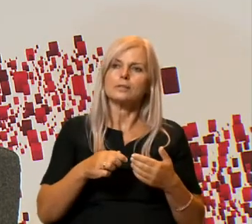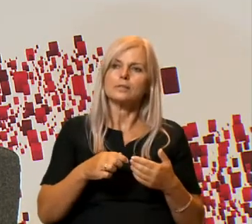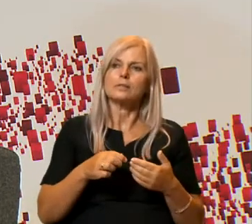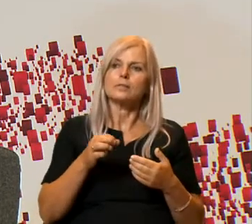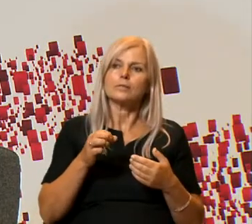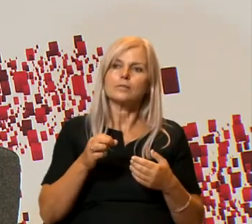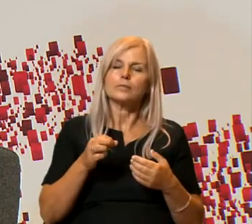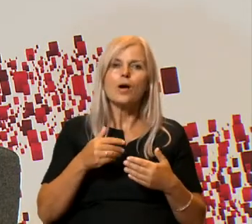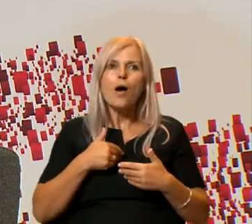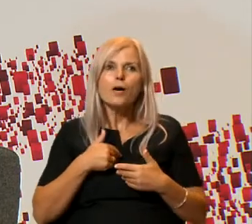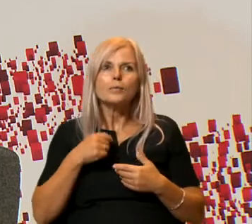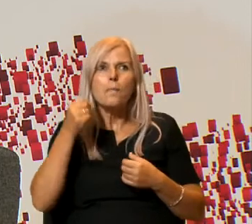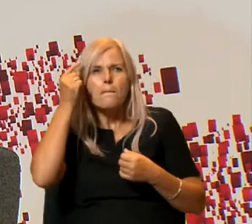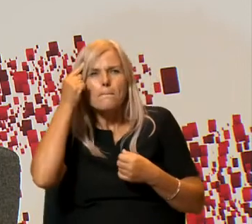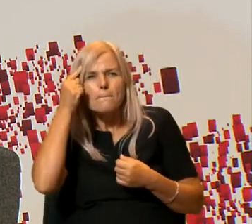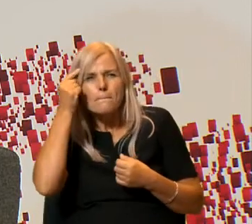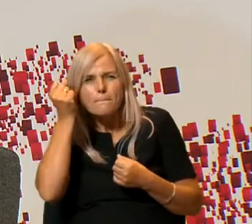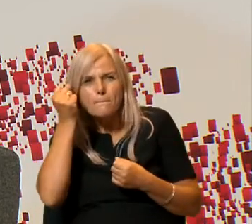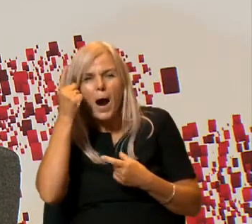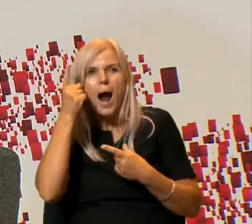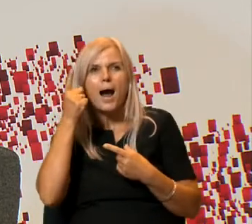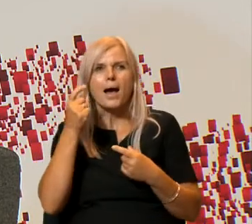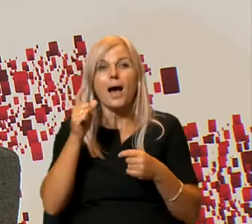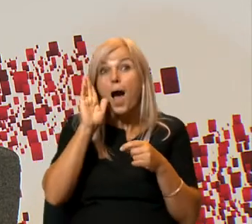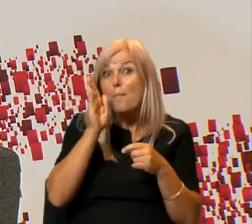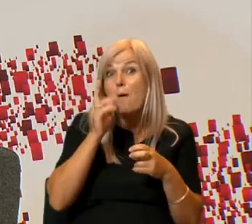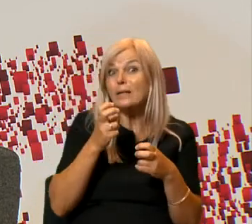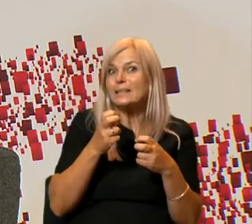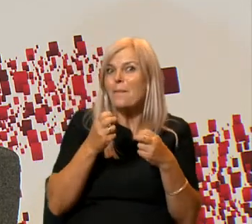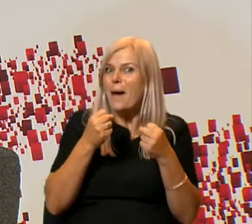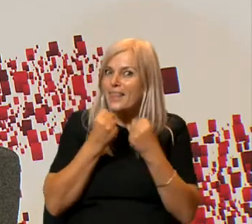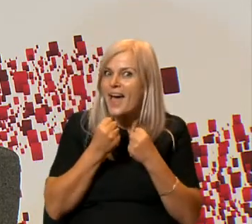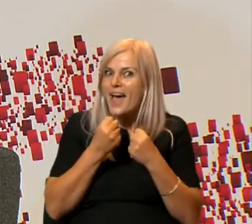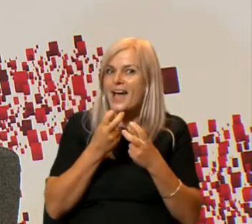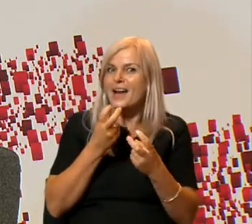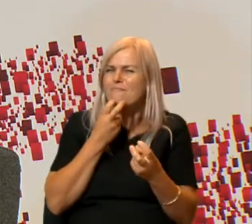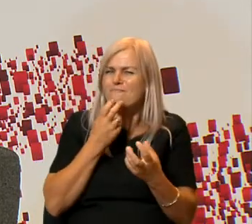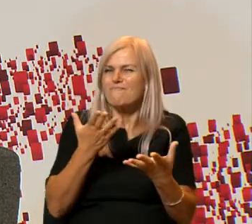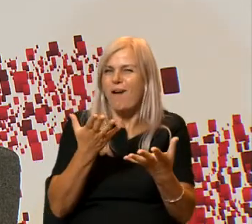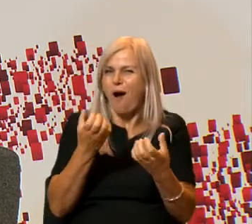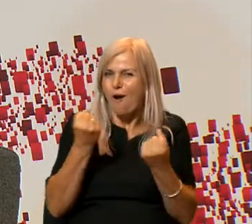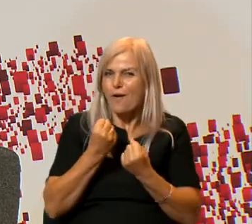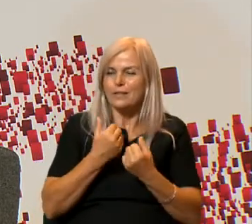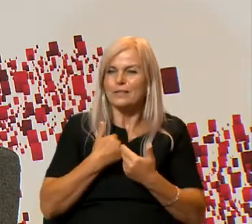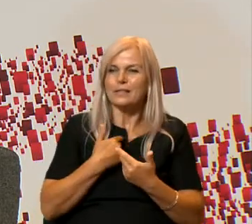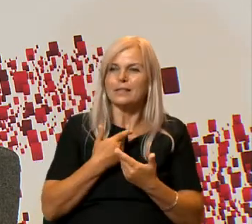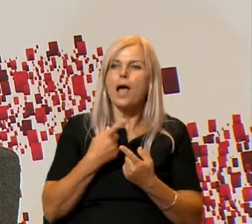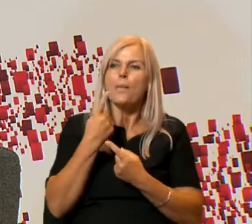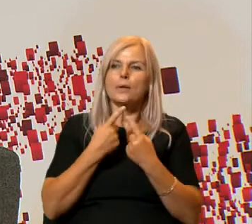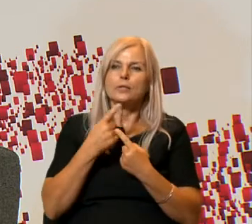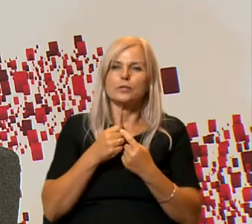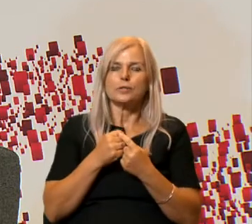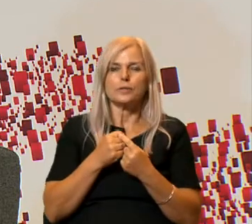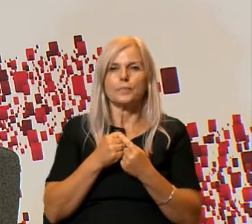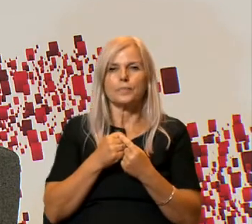im pojawiła się taka ta energia. Czy wydaje mi się to dosyć